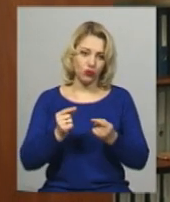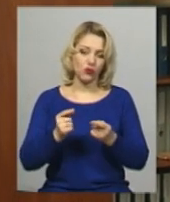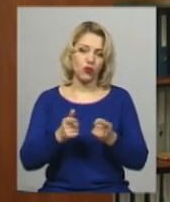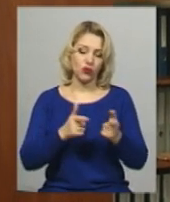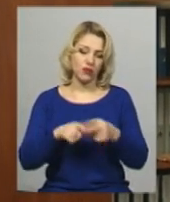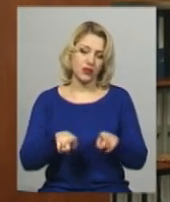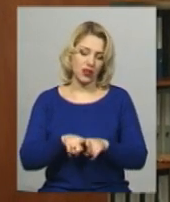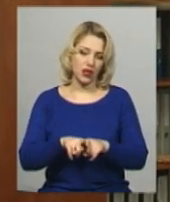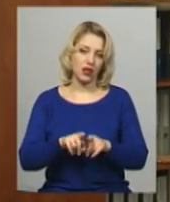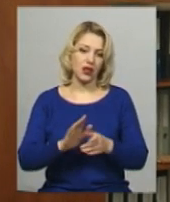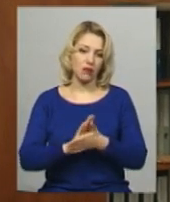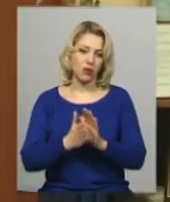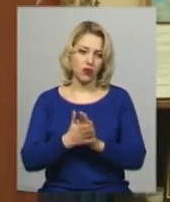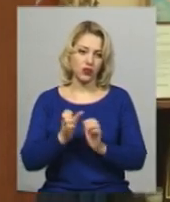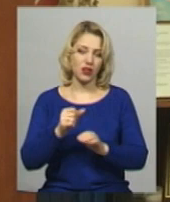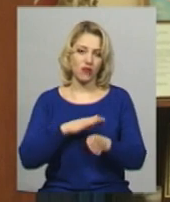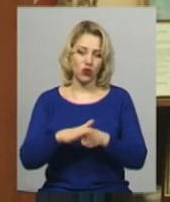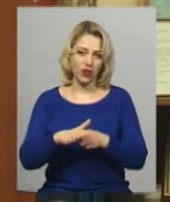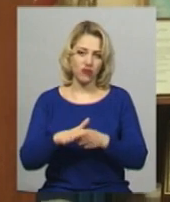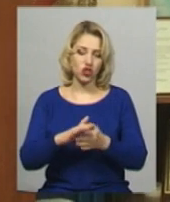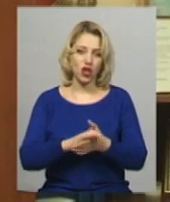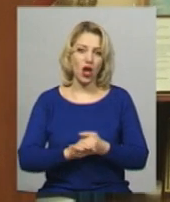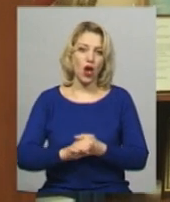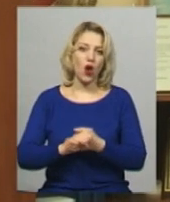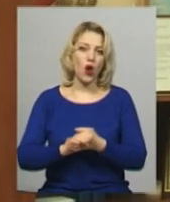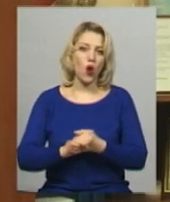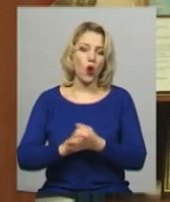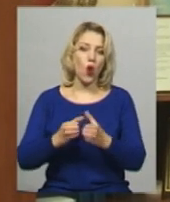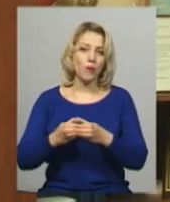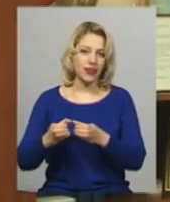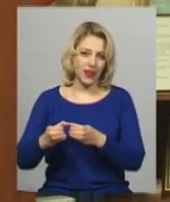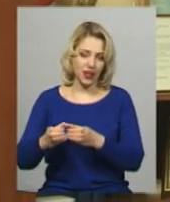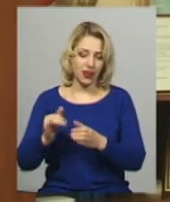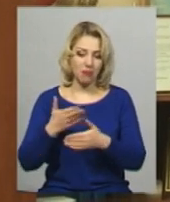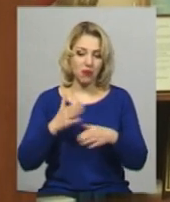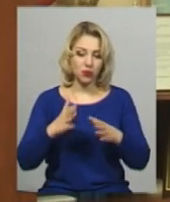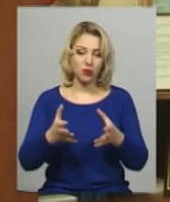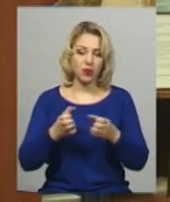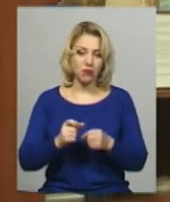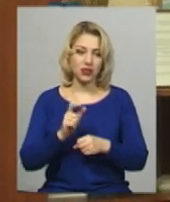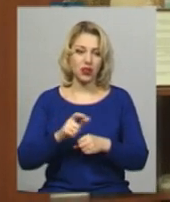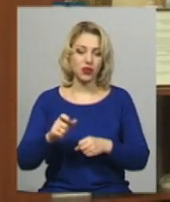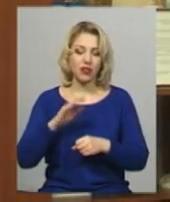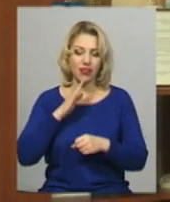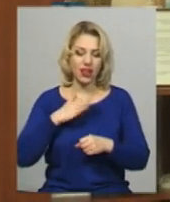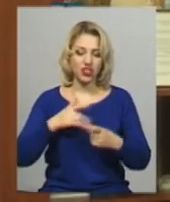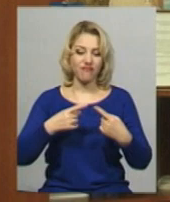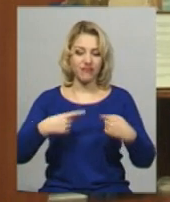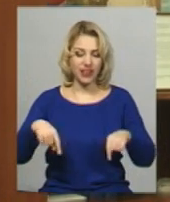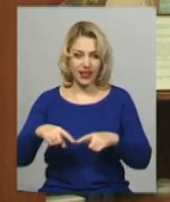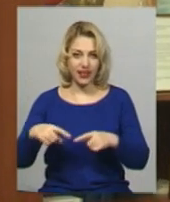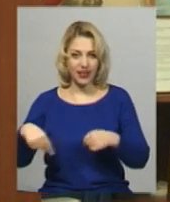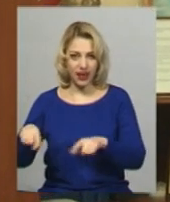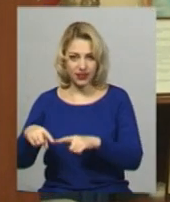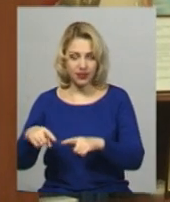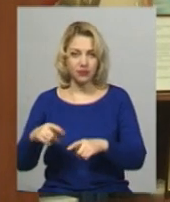таке положення на виконавчий комітет. Ми будемо приймати людей по наших філіях. Філія є, яка сьогодні